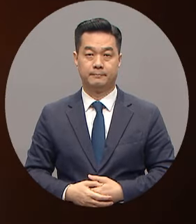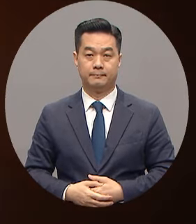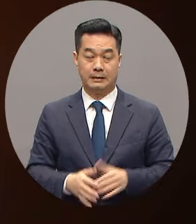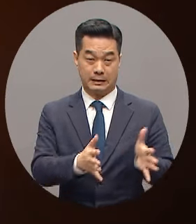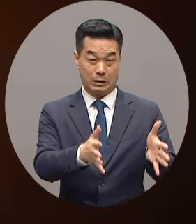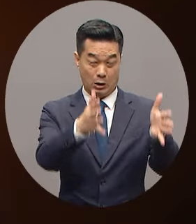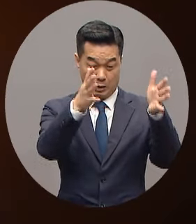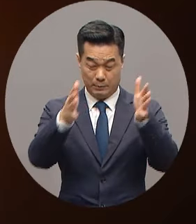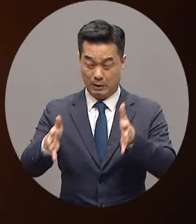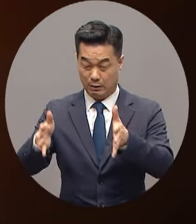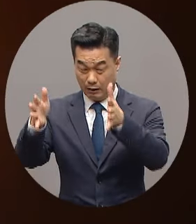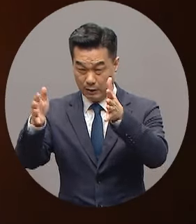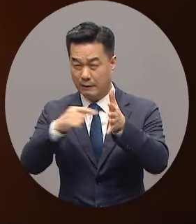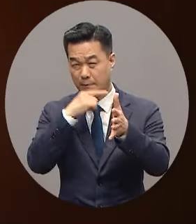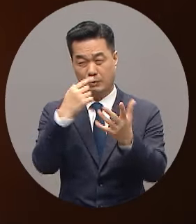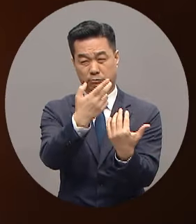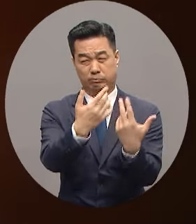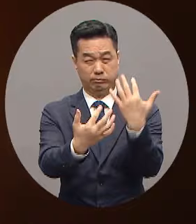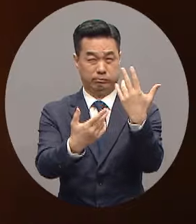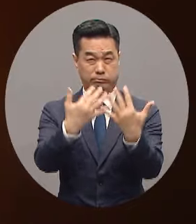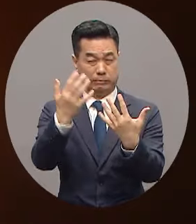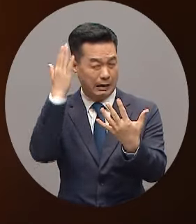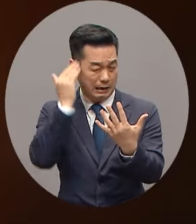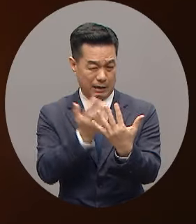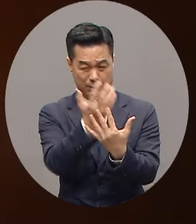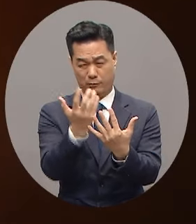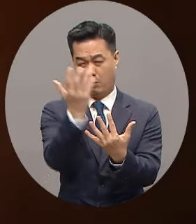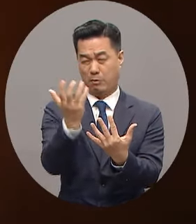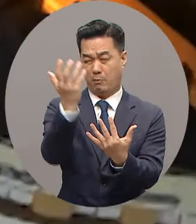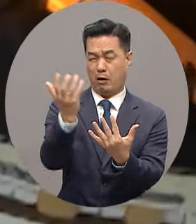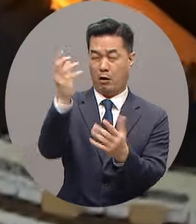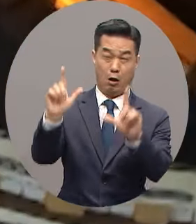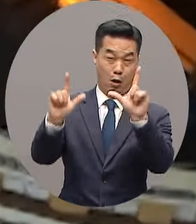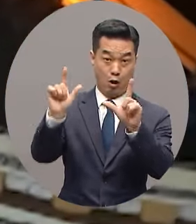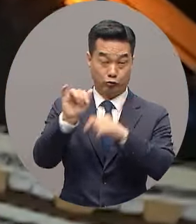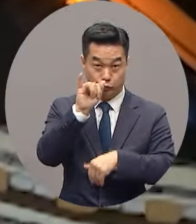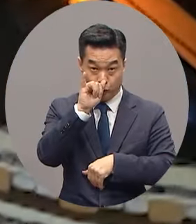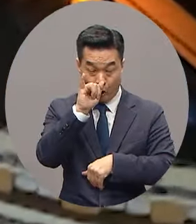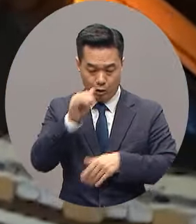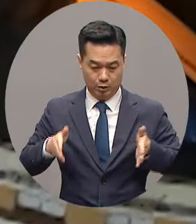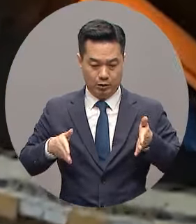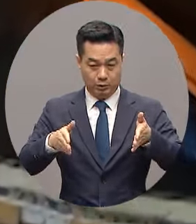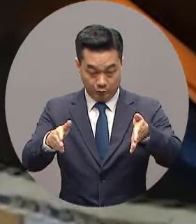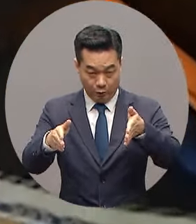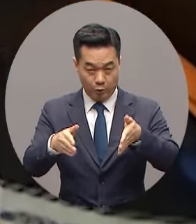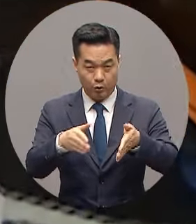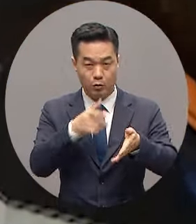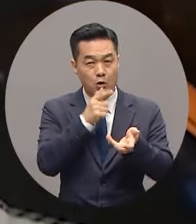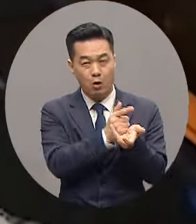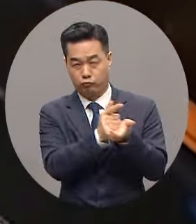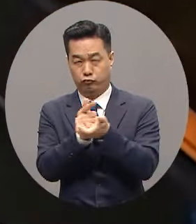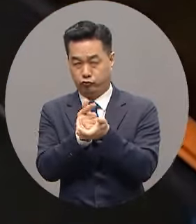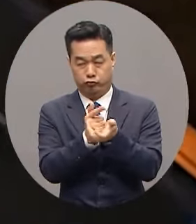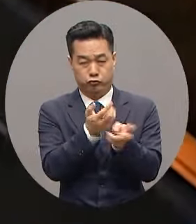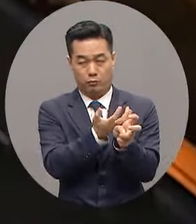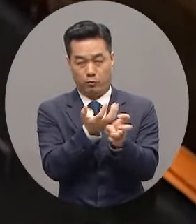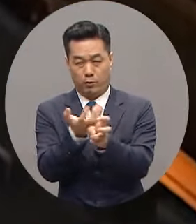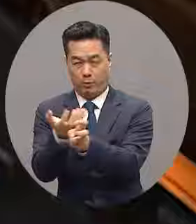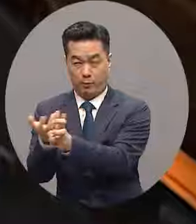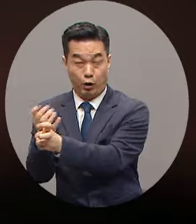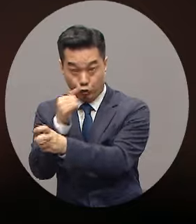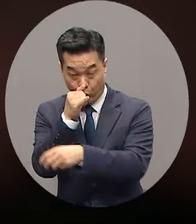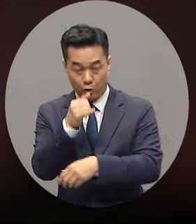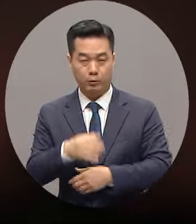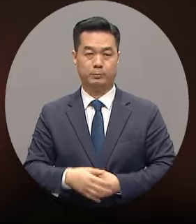건물들 사이로 시뻘건 불길과 함께 검은 연기가 뿜어져 나옵니다. 도로에는 화재 진압에 나선 소방차들이 줄지어 서